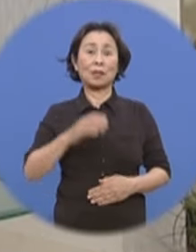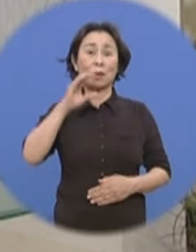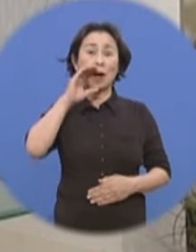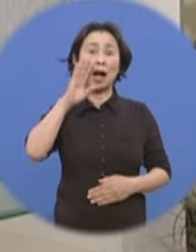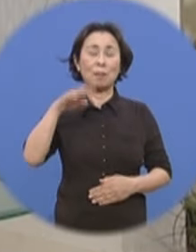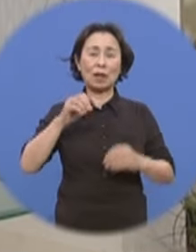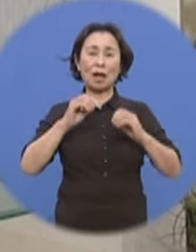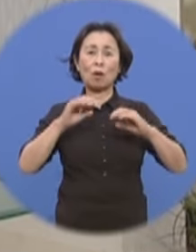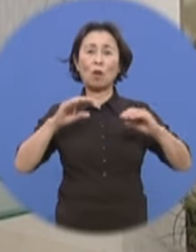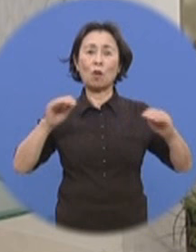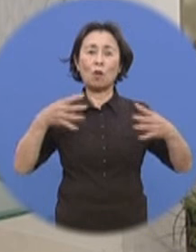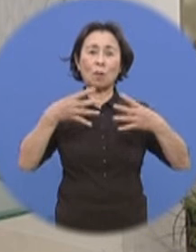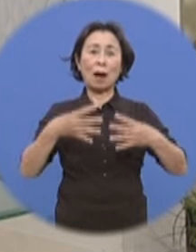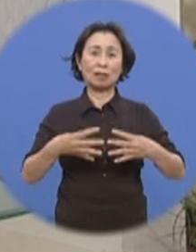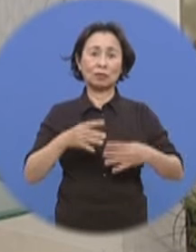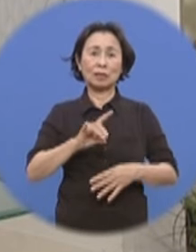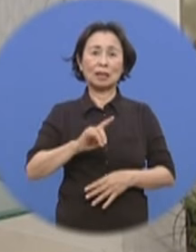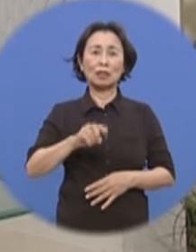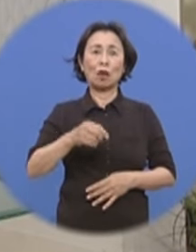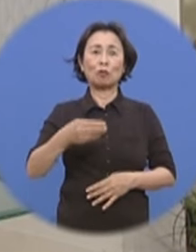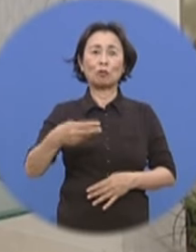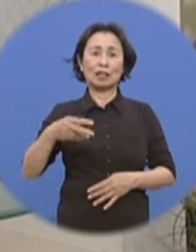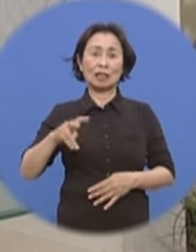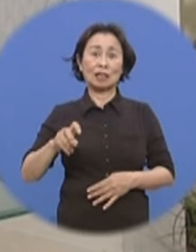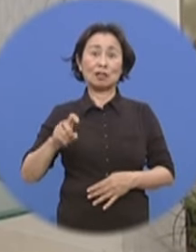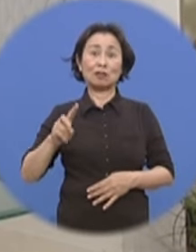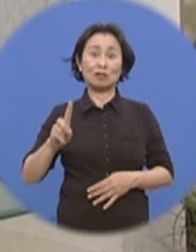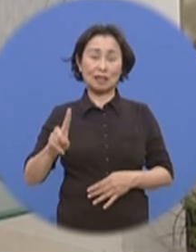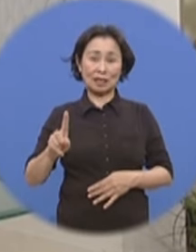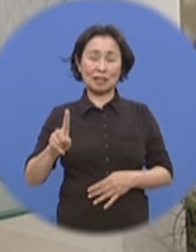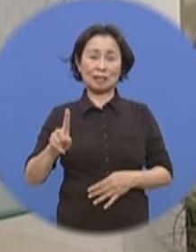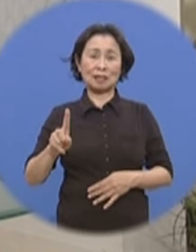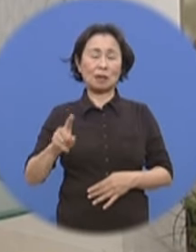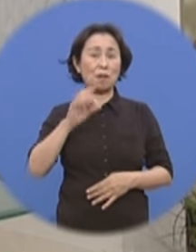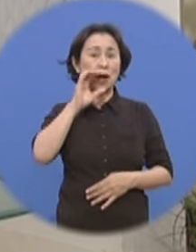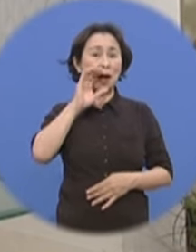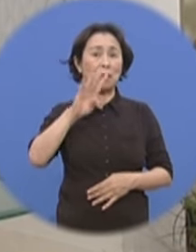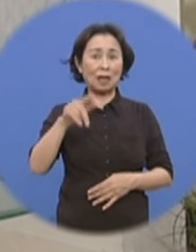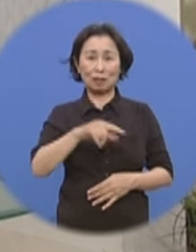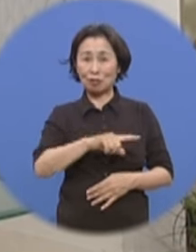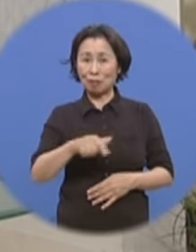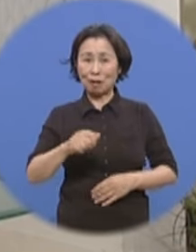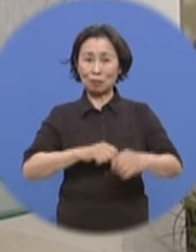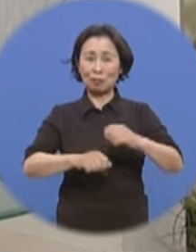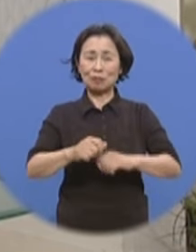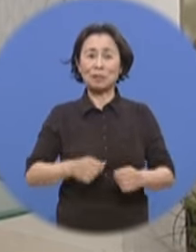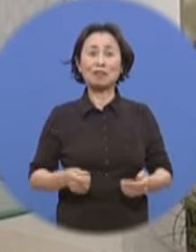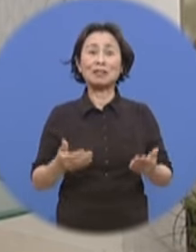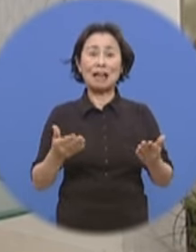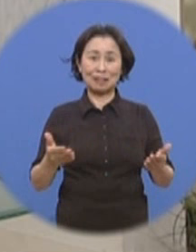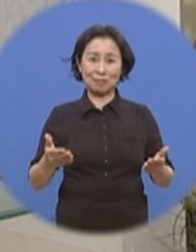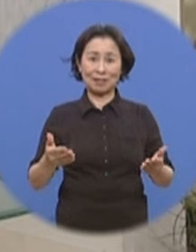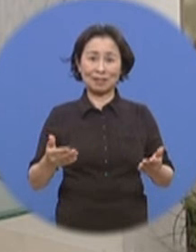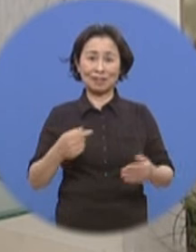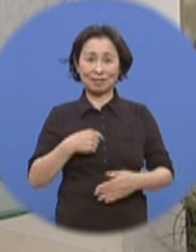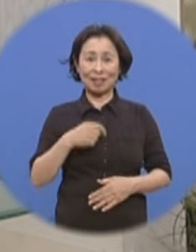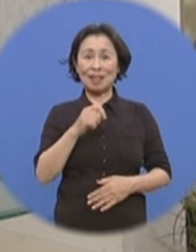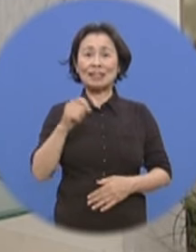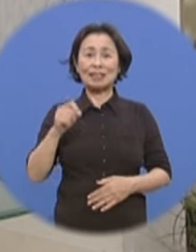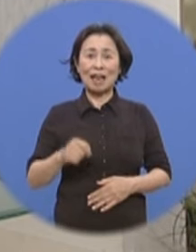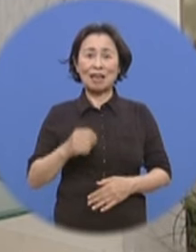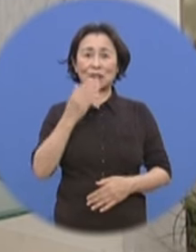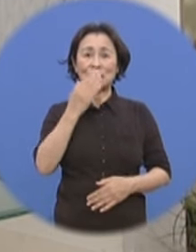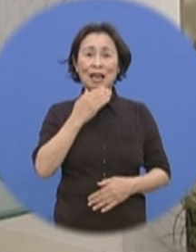和歌山県広報番組木国21和歌山県の様々な取り組みをお伝えします司会の佐藤み